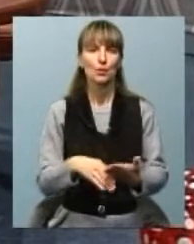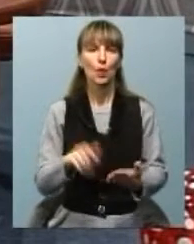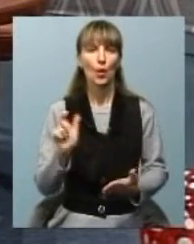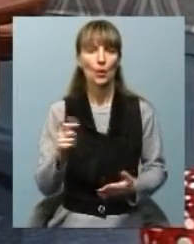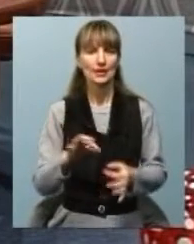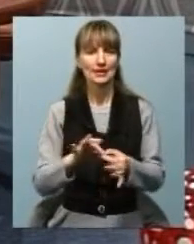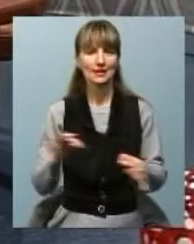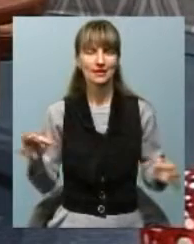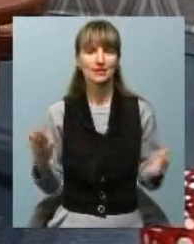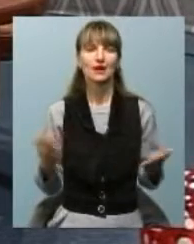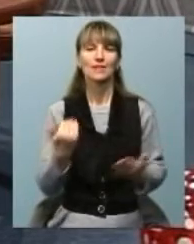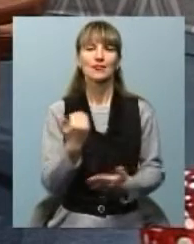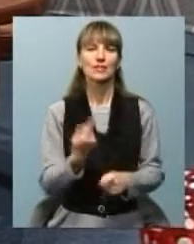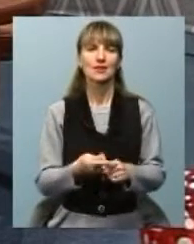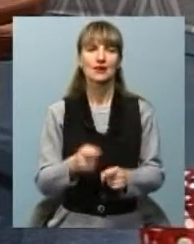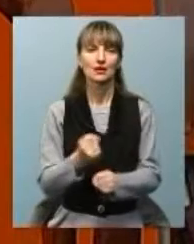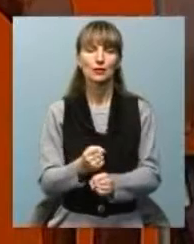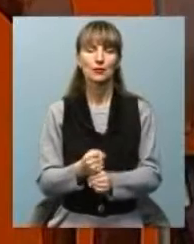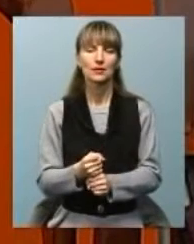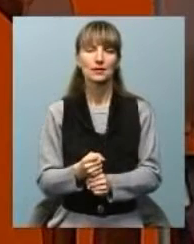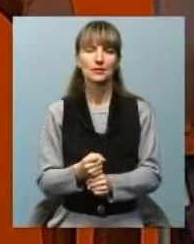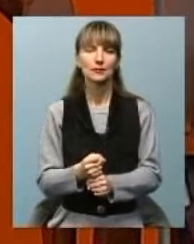голки та нитки? Як вони це робили?